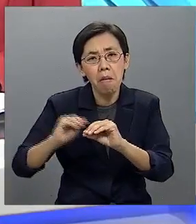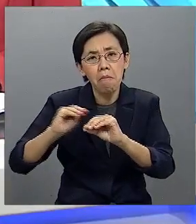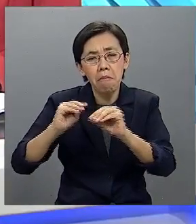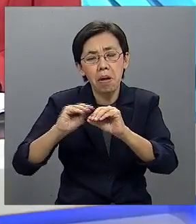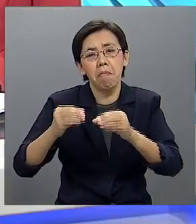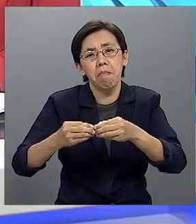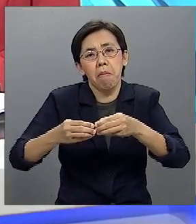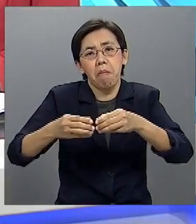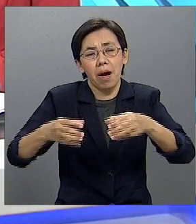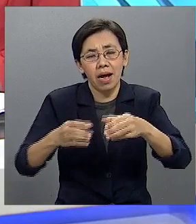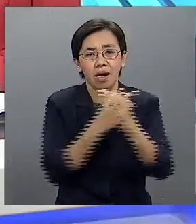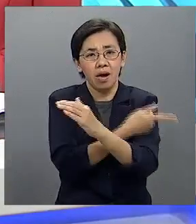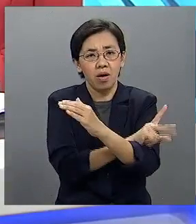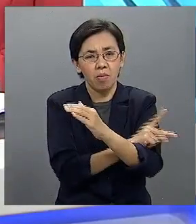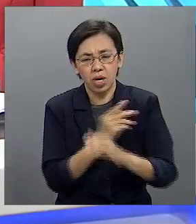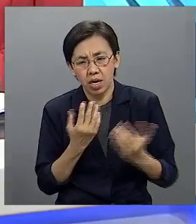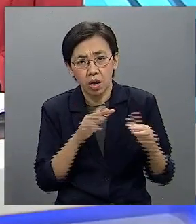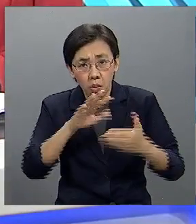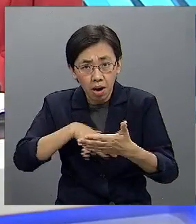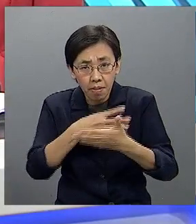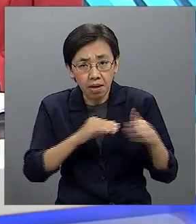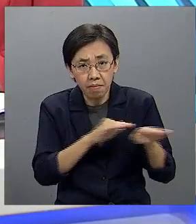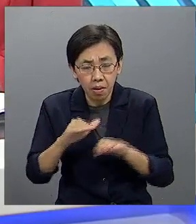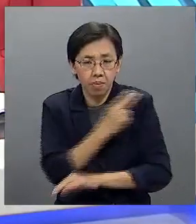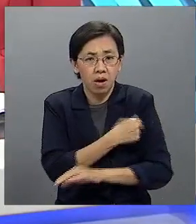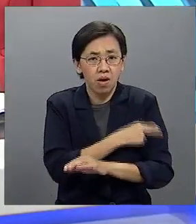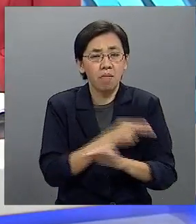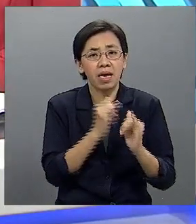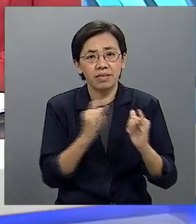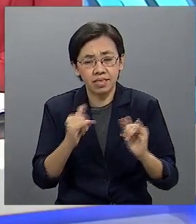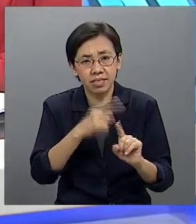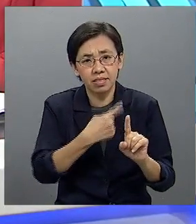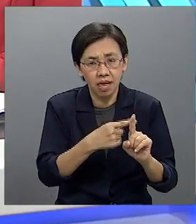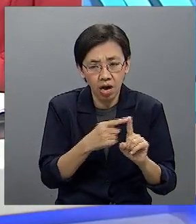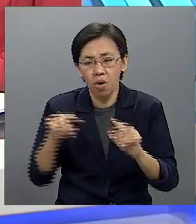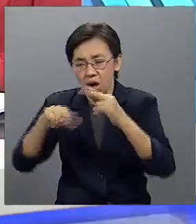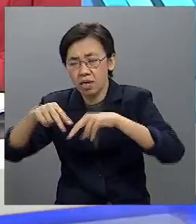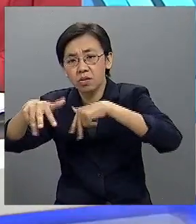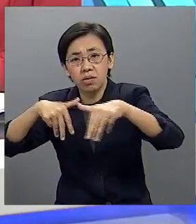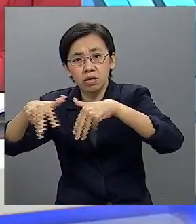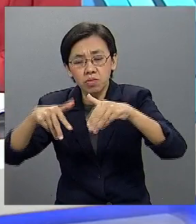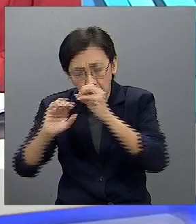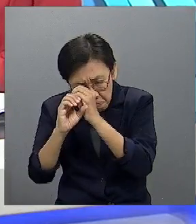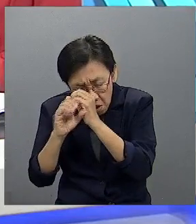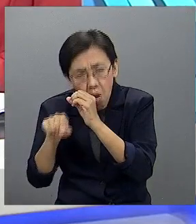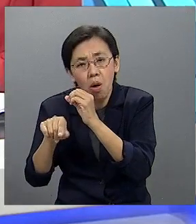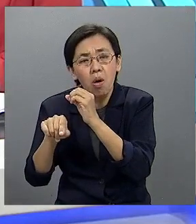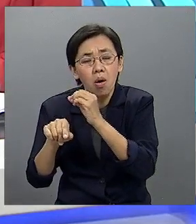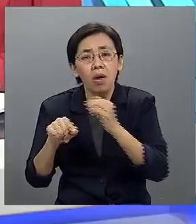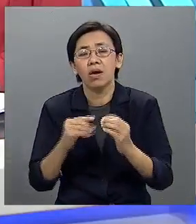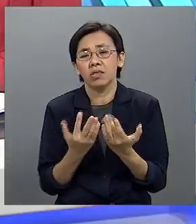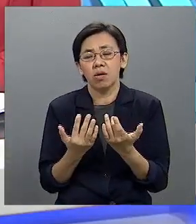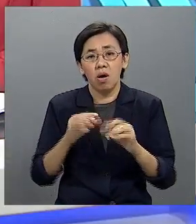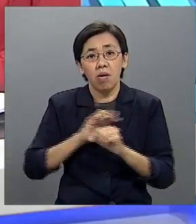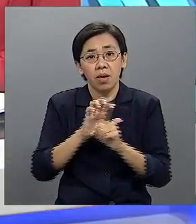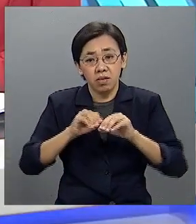ดต้องเร่งเตรียมความพร้อมทั้งโรงพยาบาลสนามและตรวจหาเชื้อเชิงรุกนะคะโดยเฉพาะพื้นที่ต้นตอการแพร่ระบาดของโรคระลอก